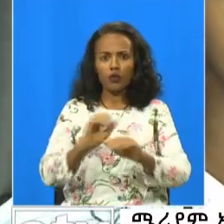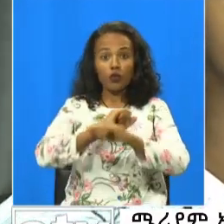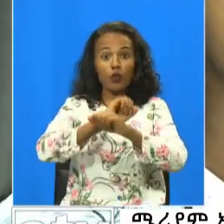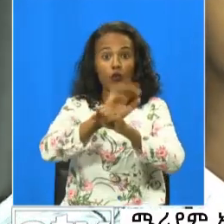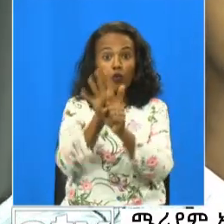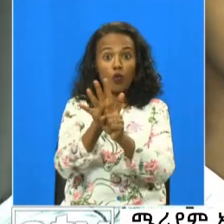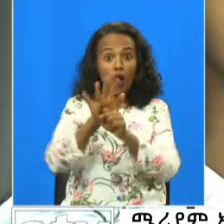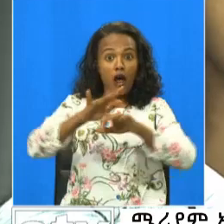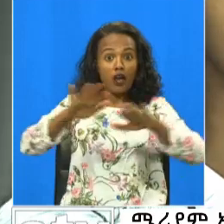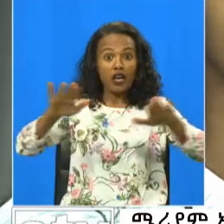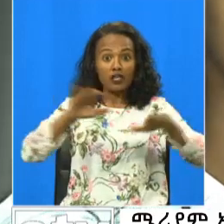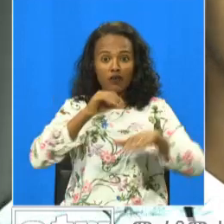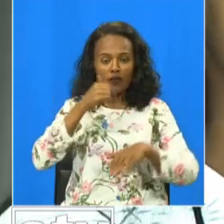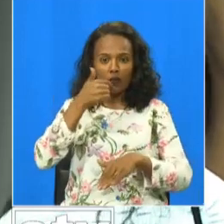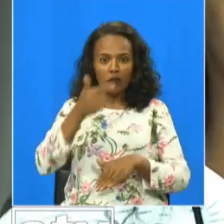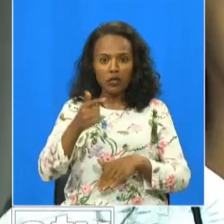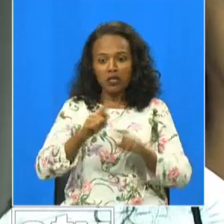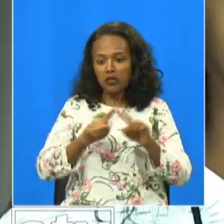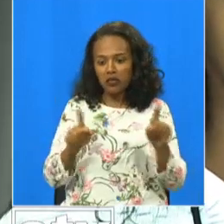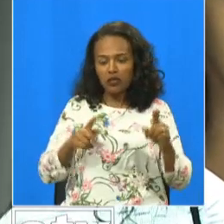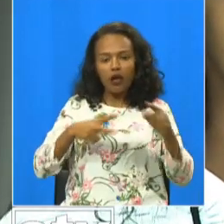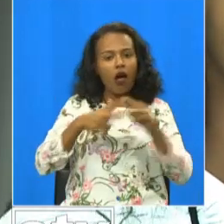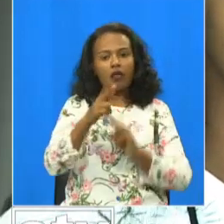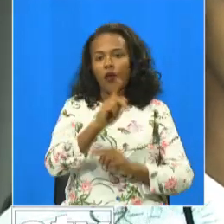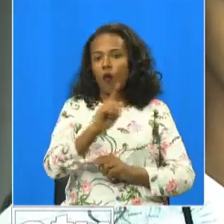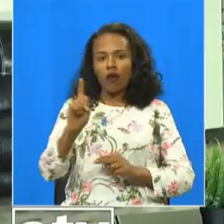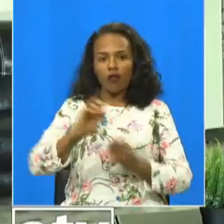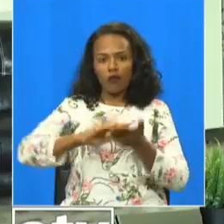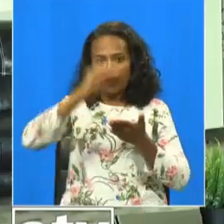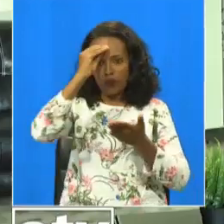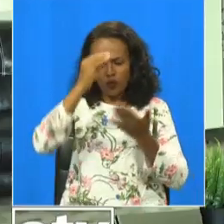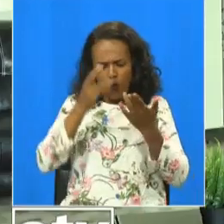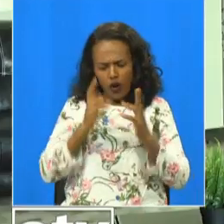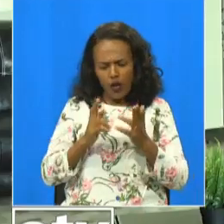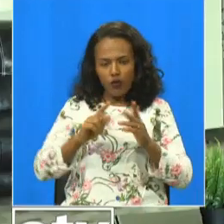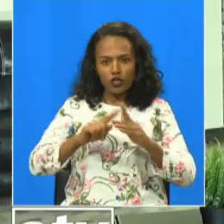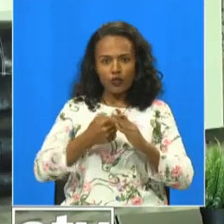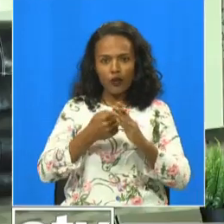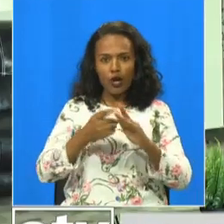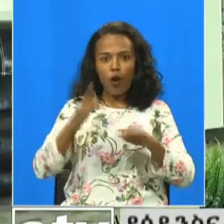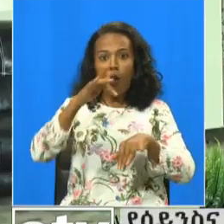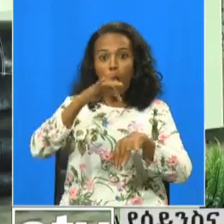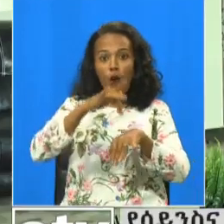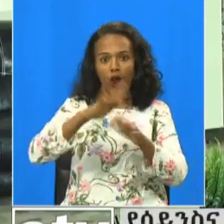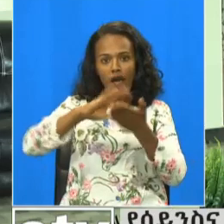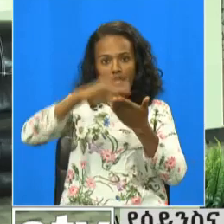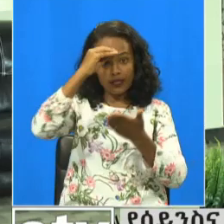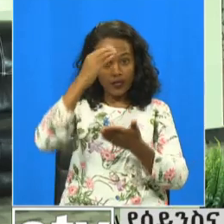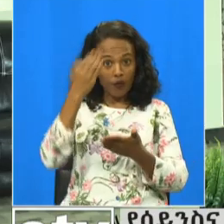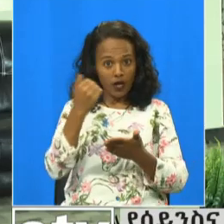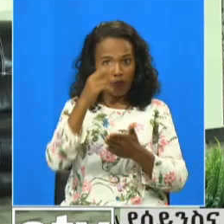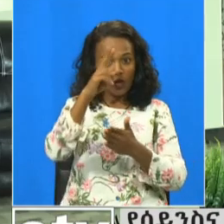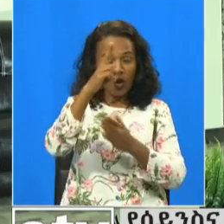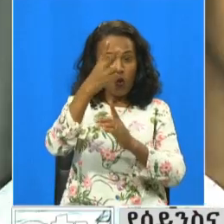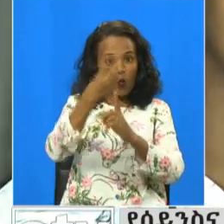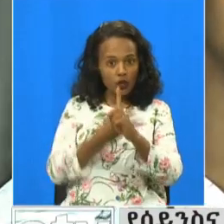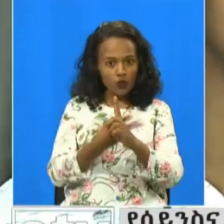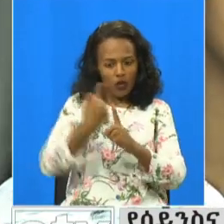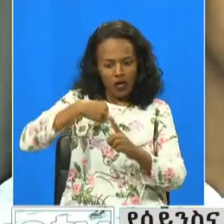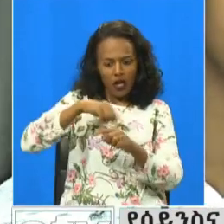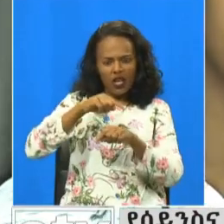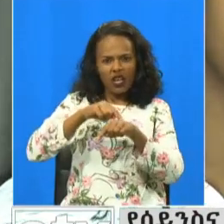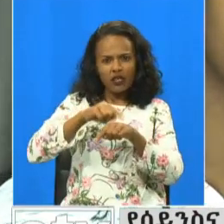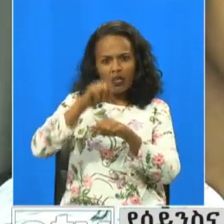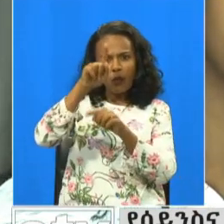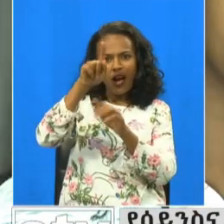በሚል። ሆኖም ግን አልተቋረጠም ትምህርታችን ወዲያውኑ የጀመርነው። ኦንላይን ስንማር ነበር ለሁለት ወር። የኛ ሰዓት